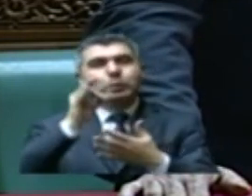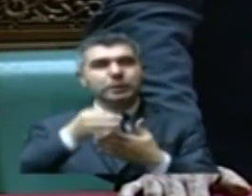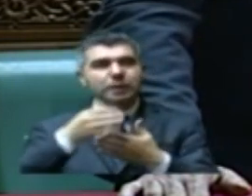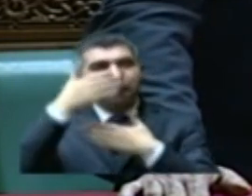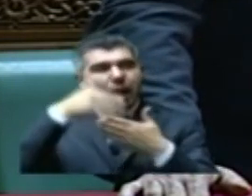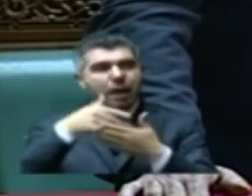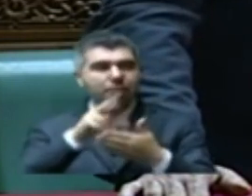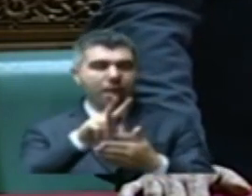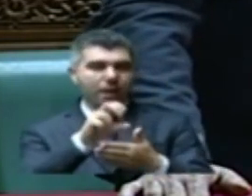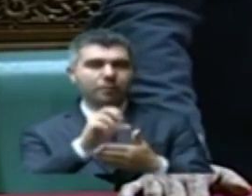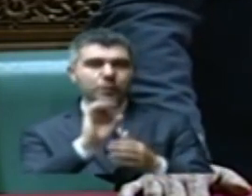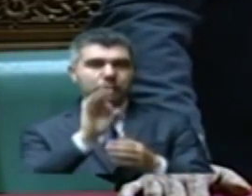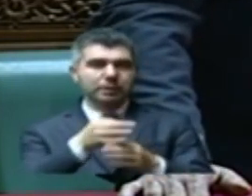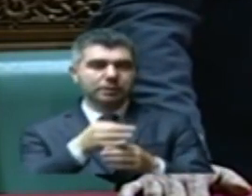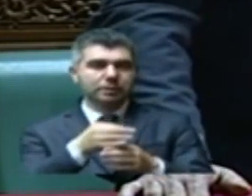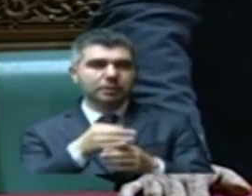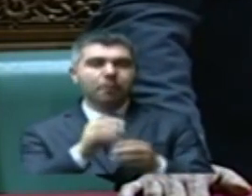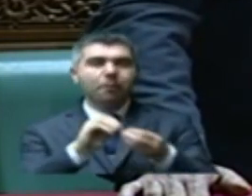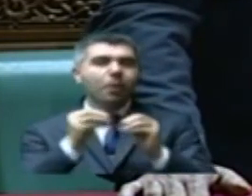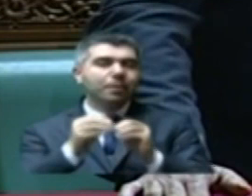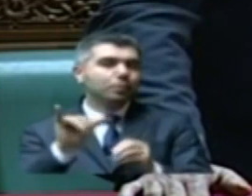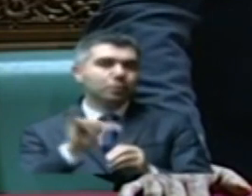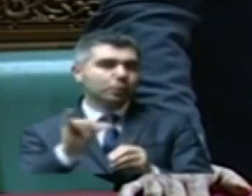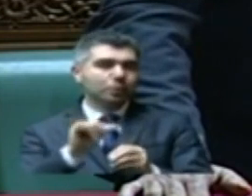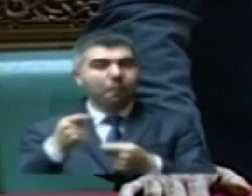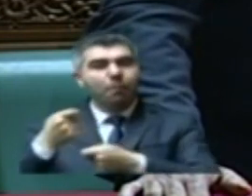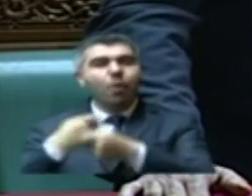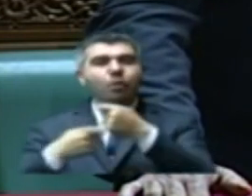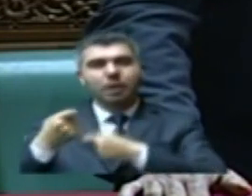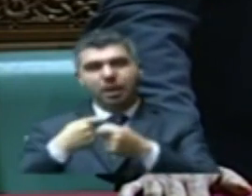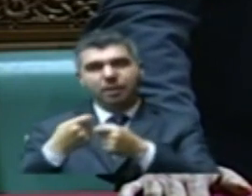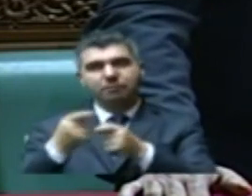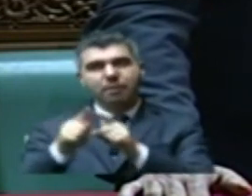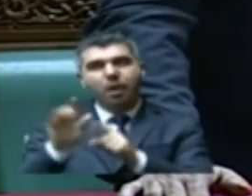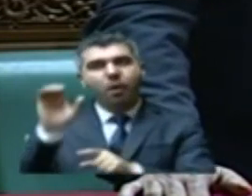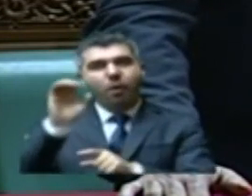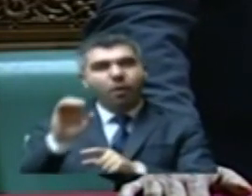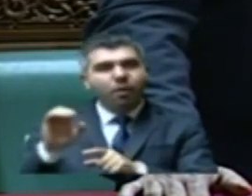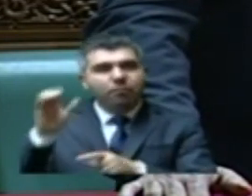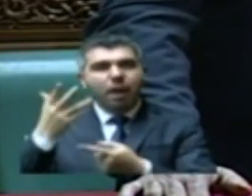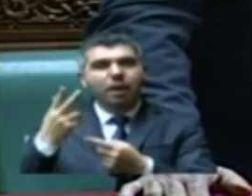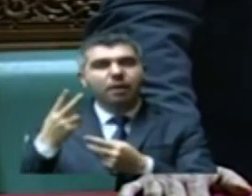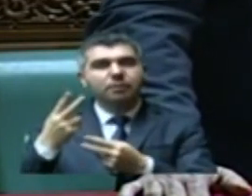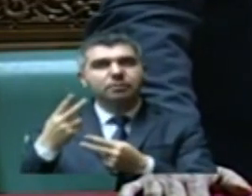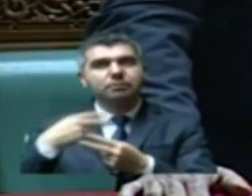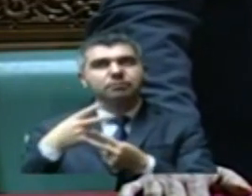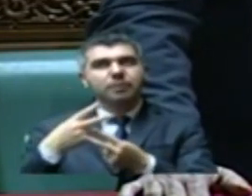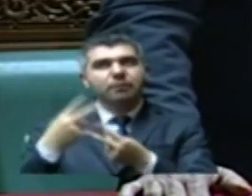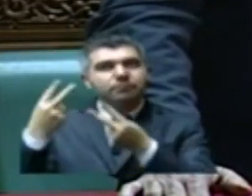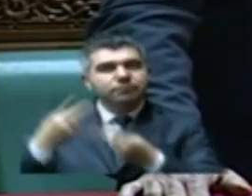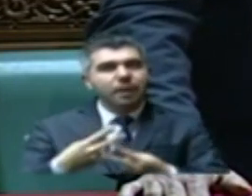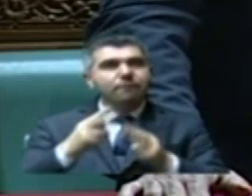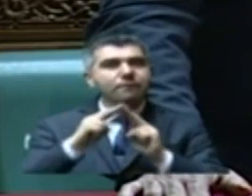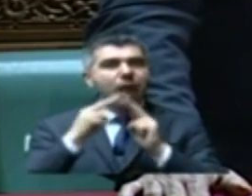إكراهات، إكراهات التسويق، إكراهات الترويج، وفي نفس الآن إكراهات المنافسة مع ما هو هجين داخل السوق ديالنا. ذلك